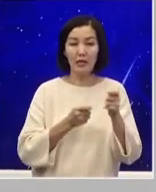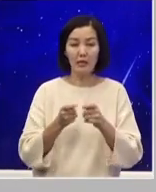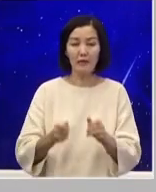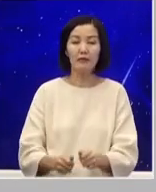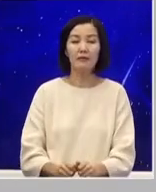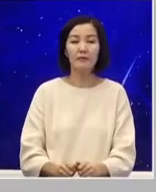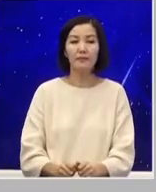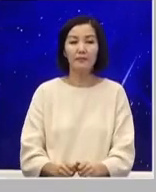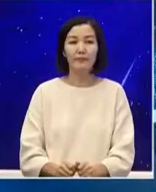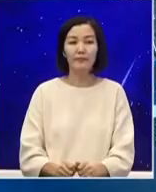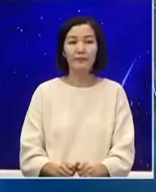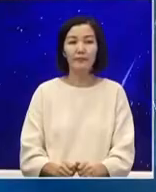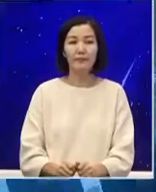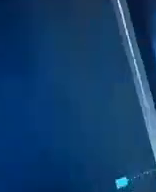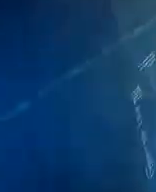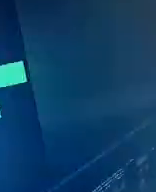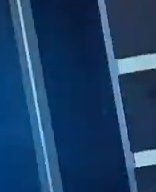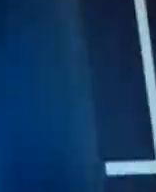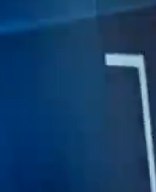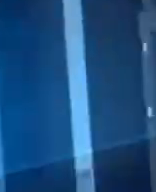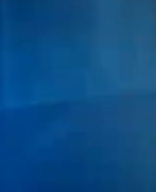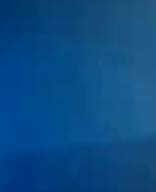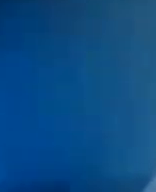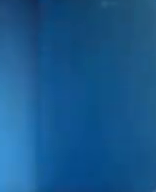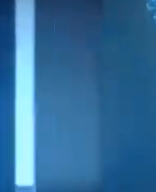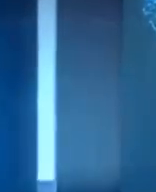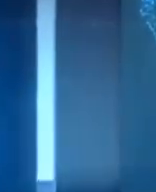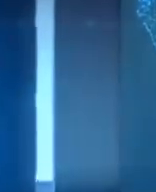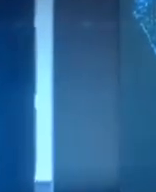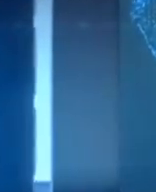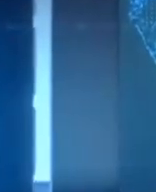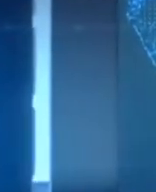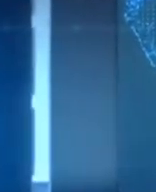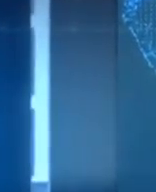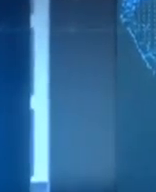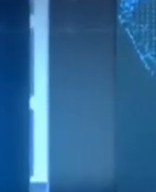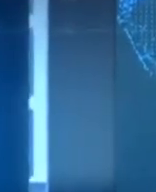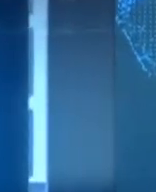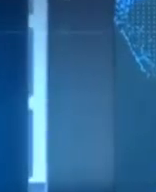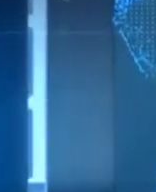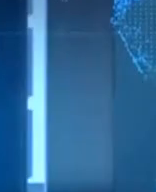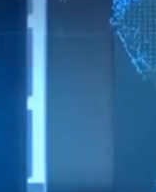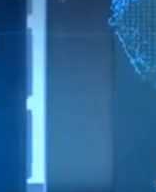департамент басшысы. Алмат Хамид, Жаслан Шынгенже, Жетісу телеарнасы, Талдықорған.